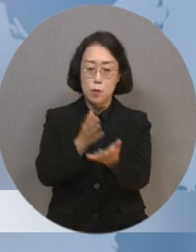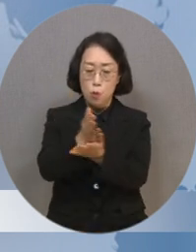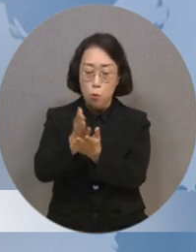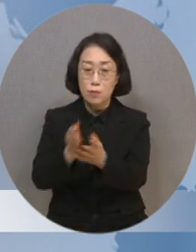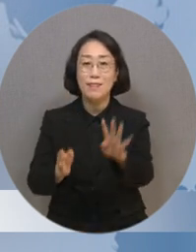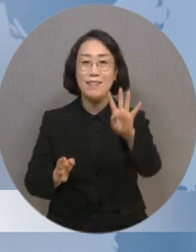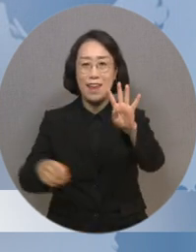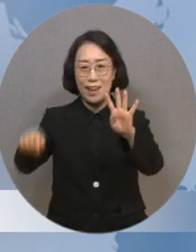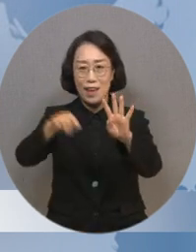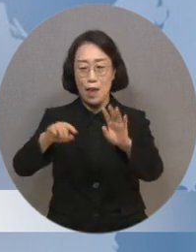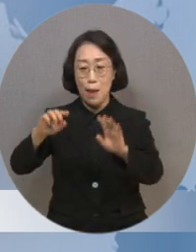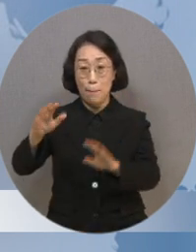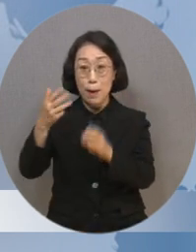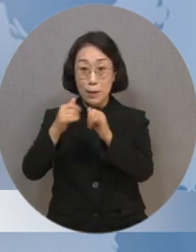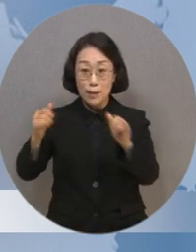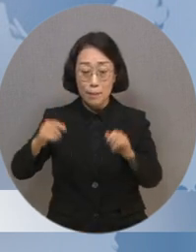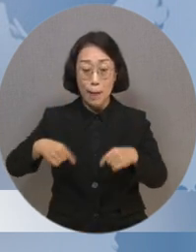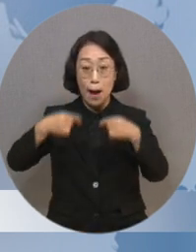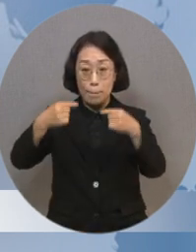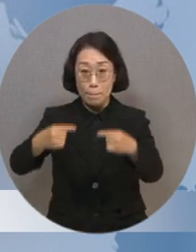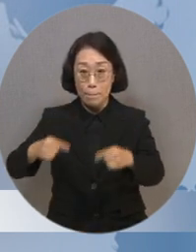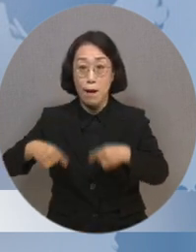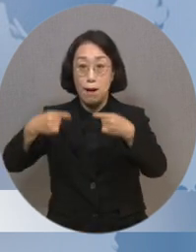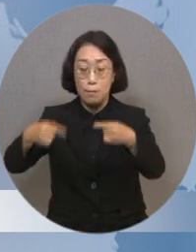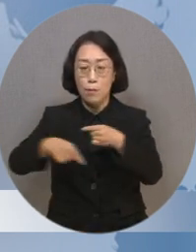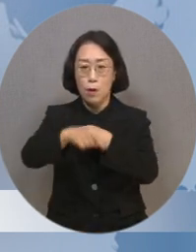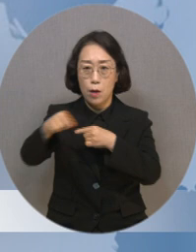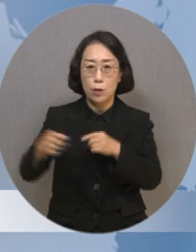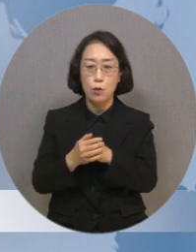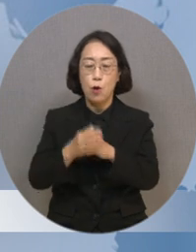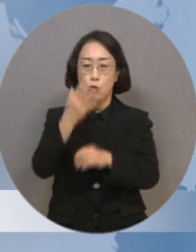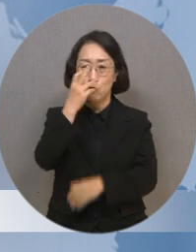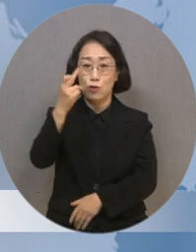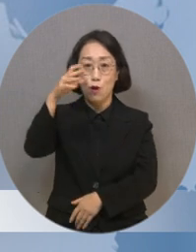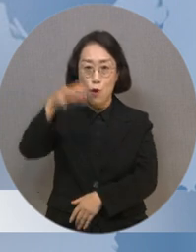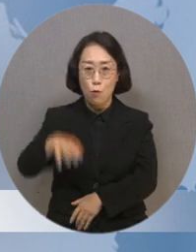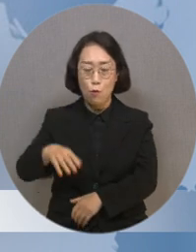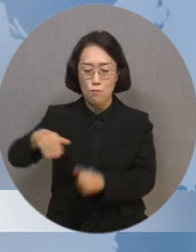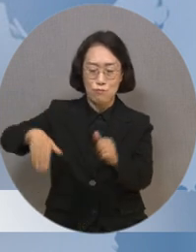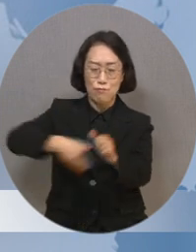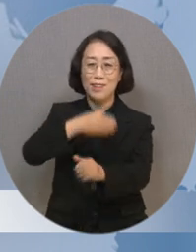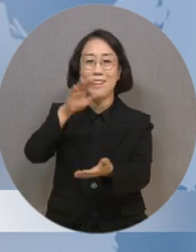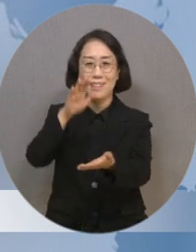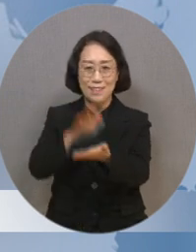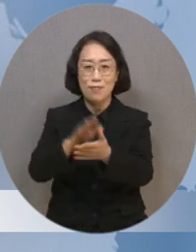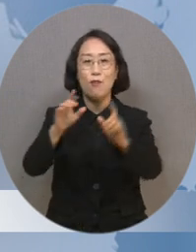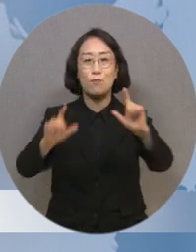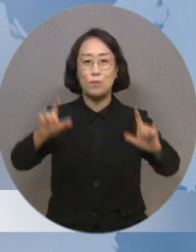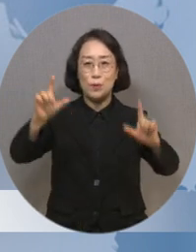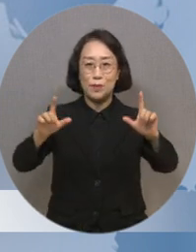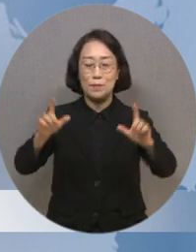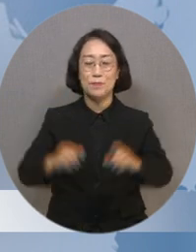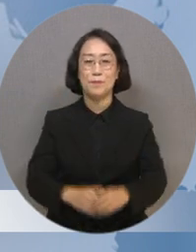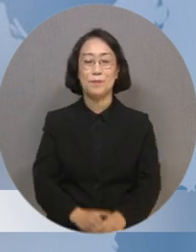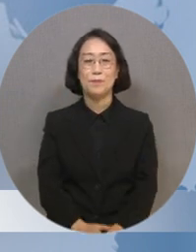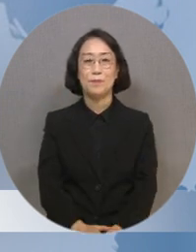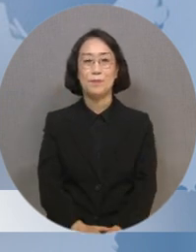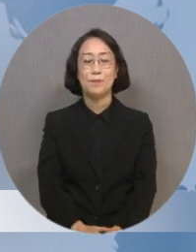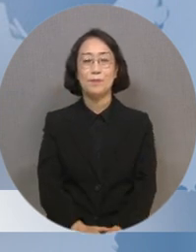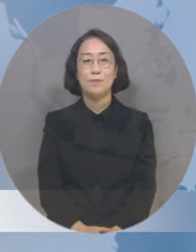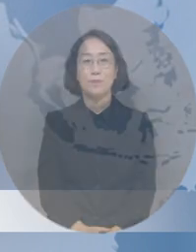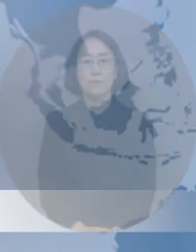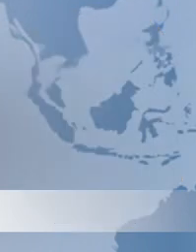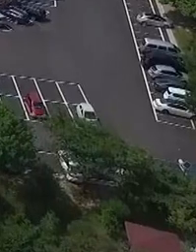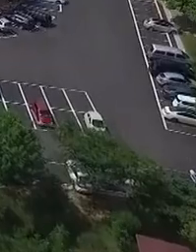종목에 800여 명의 참가자들이 함께하며 전남 순천을 뜨겁게 달궜는데요. 김채리 기자가 다녀왔습니다.